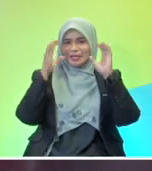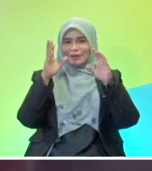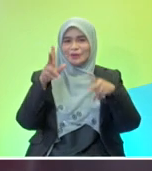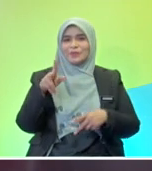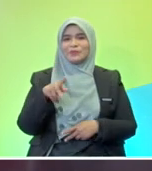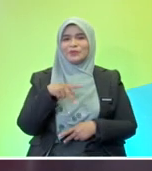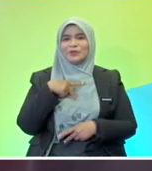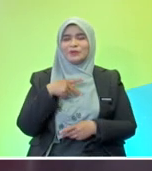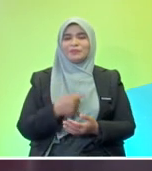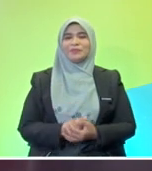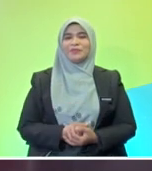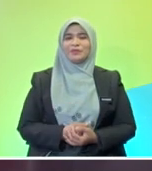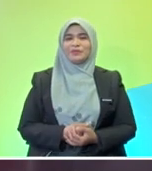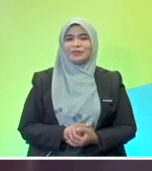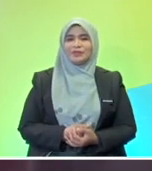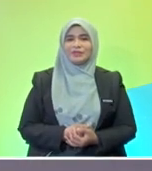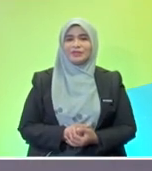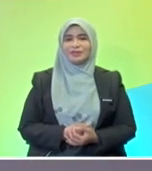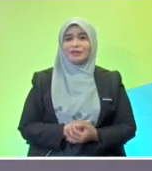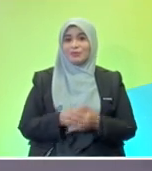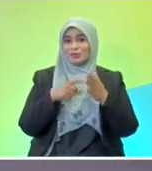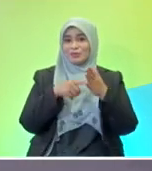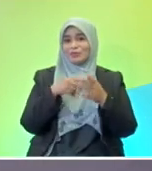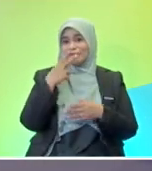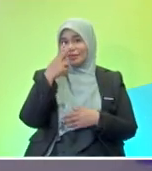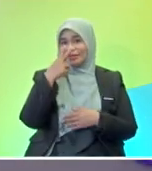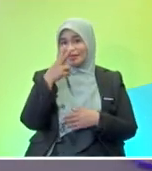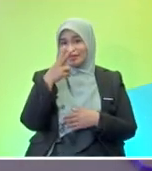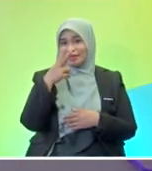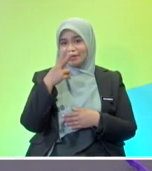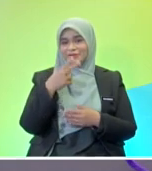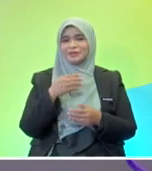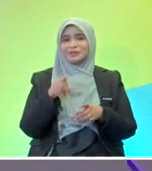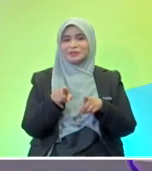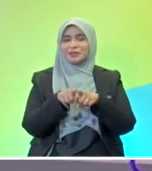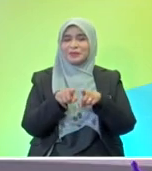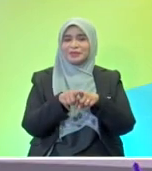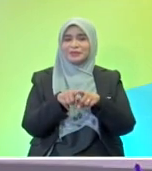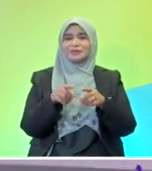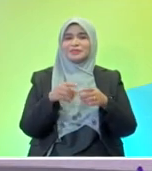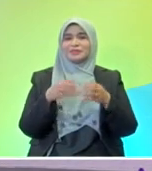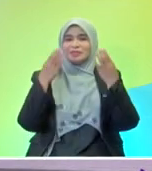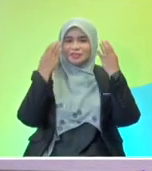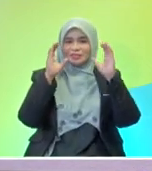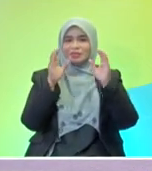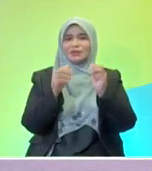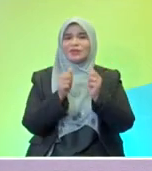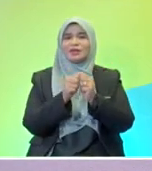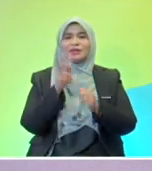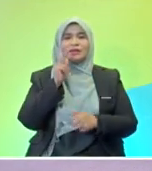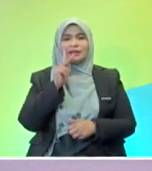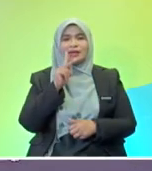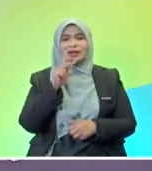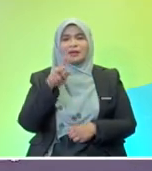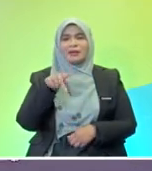Dua. Cikgu ada aksesori. Tiga. Wah. rambut saya bersilang. Bila dah macam ni